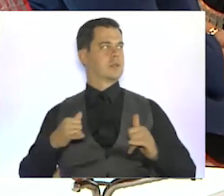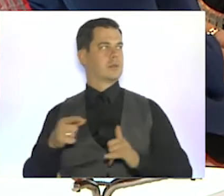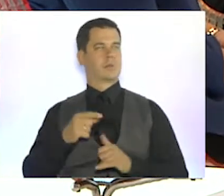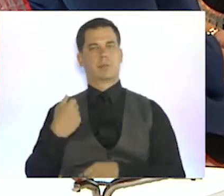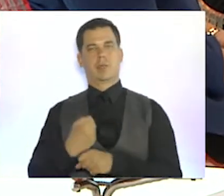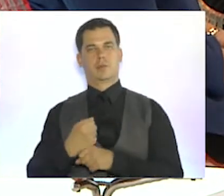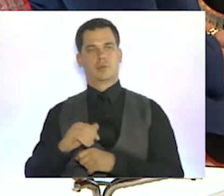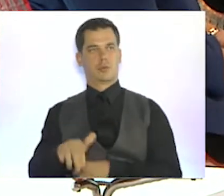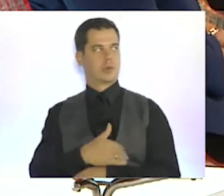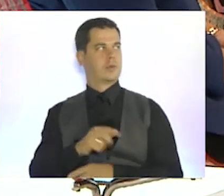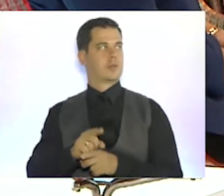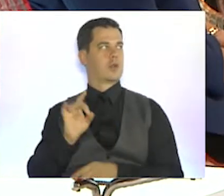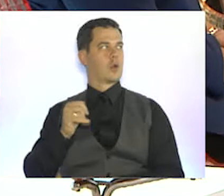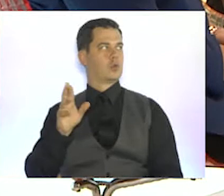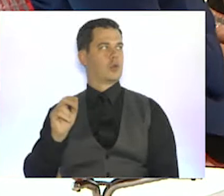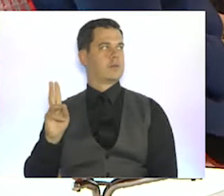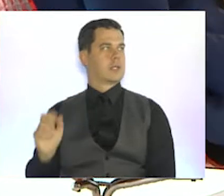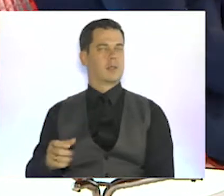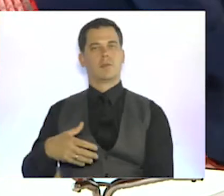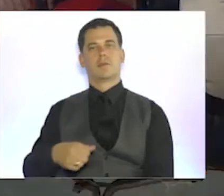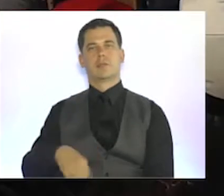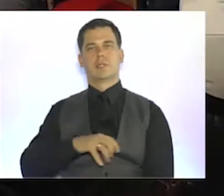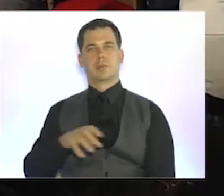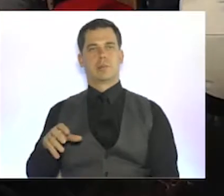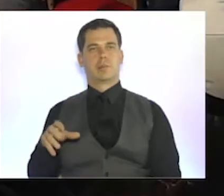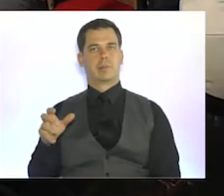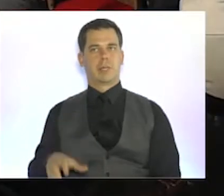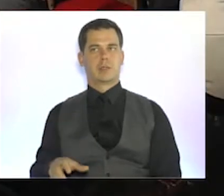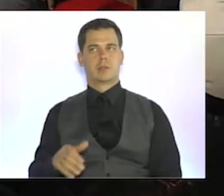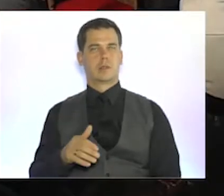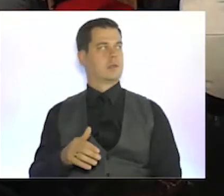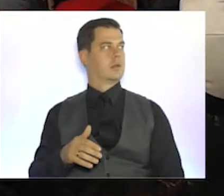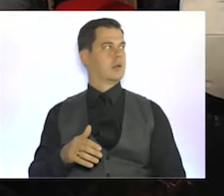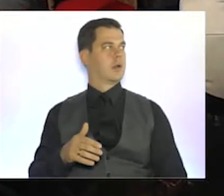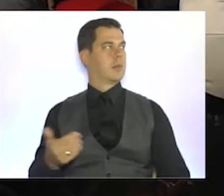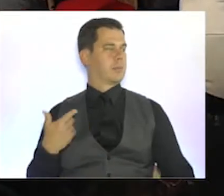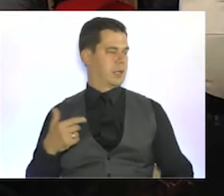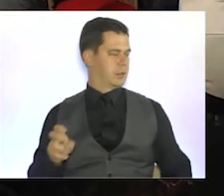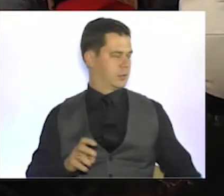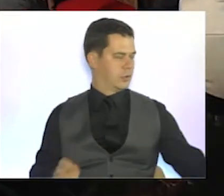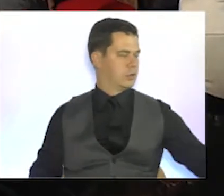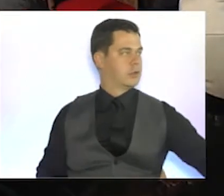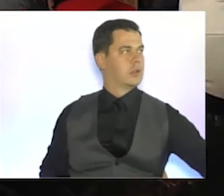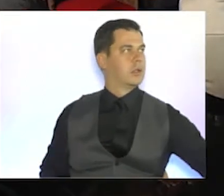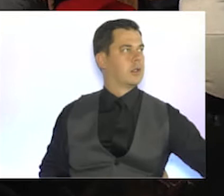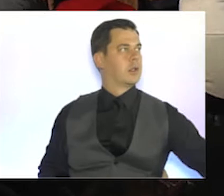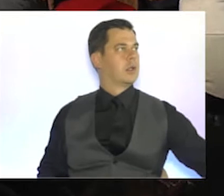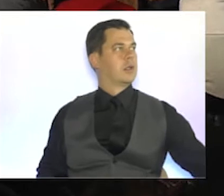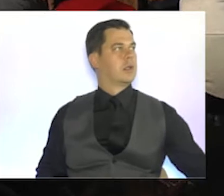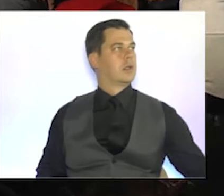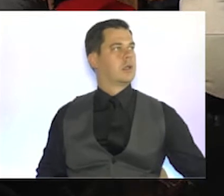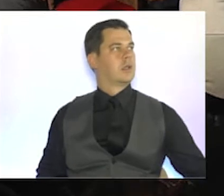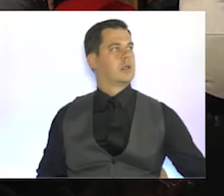szkoleniowych, pani Elżbieta Gąsiorowska, wiceprezes zarządu Płockiego Parku Przemysłowo-Technologicznego i pan Paweł Czerwony,